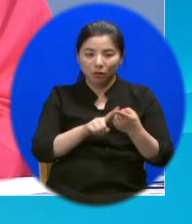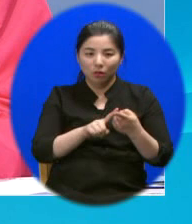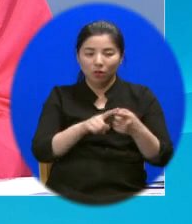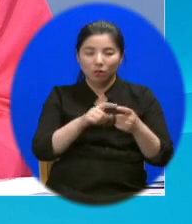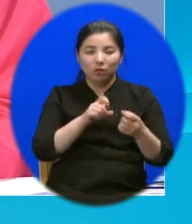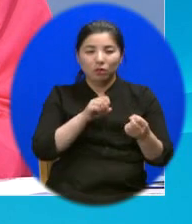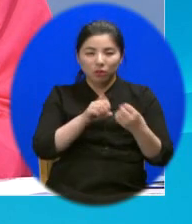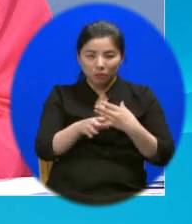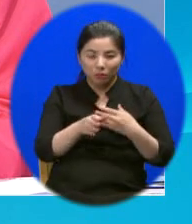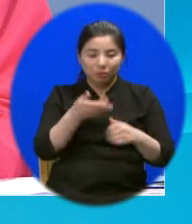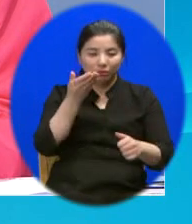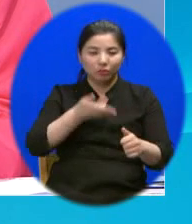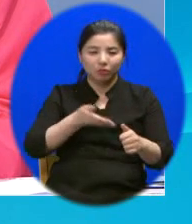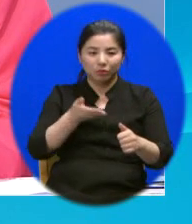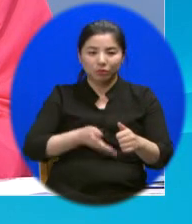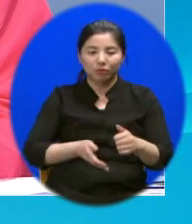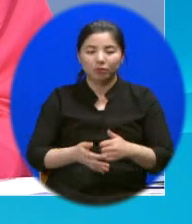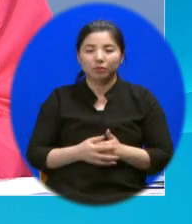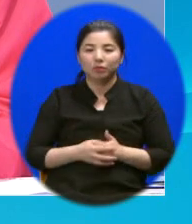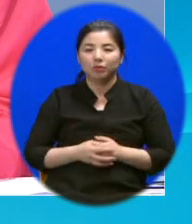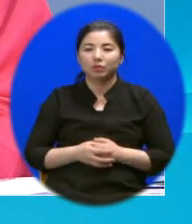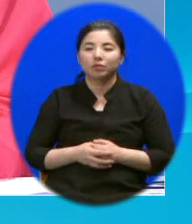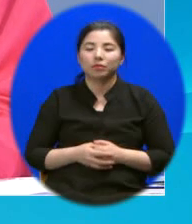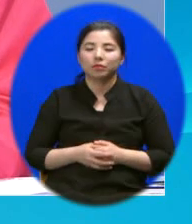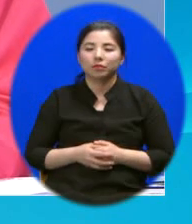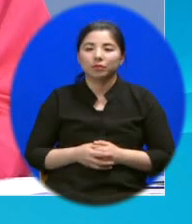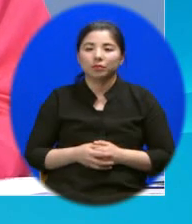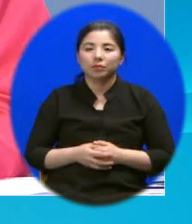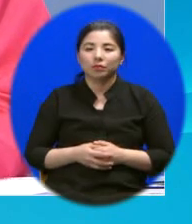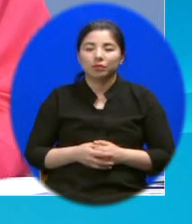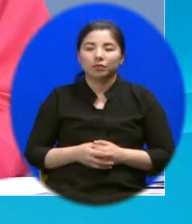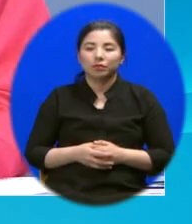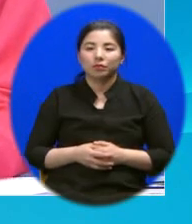전해 주신 말씀이 있으면 해주시면 감사하겠습니다